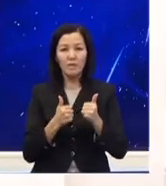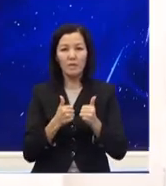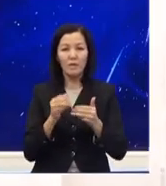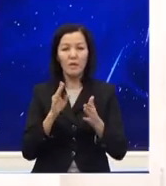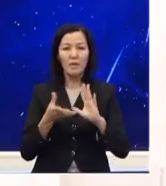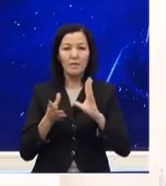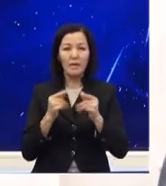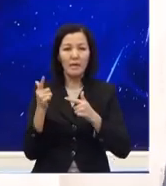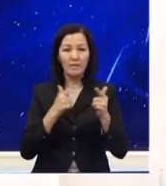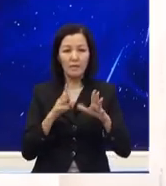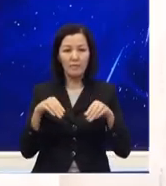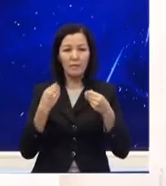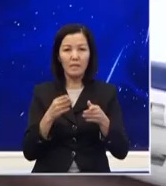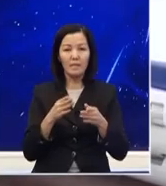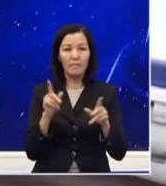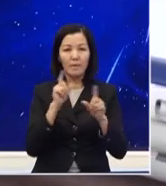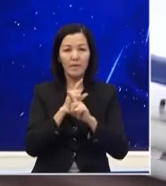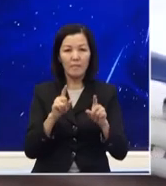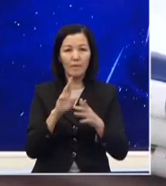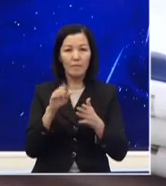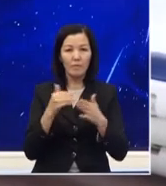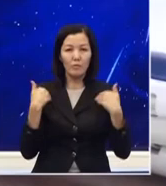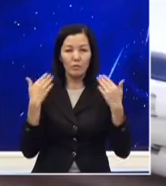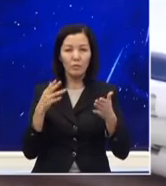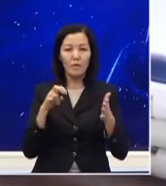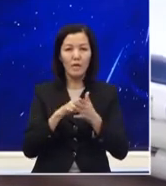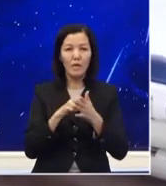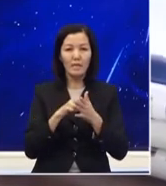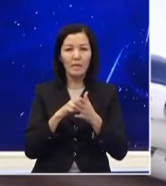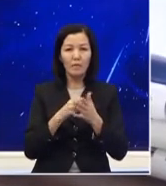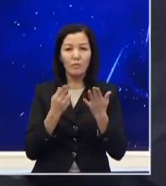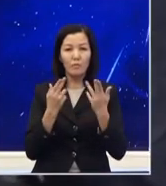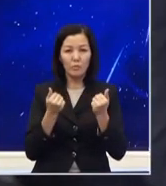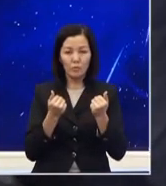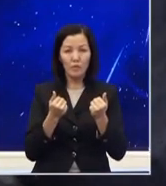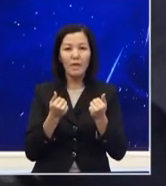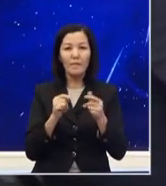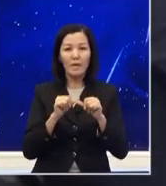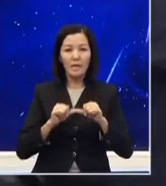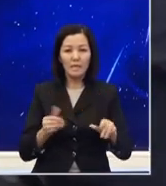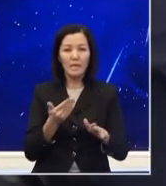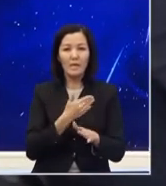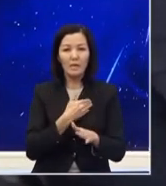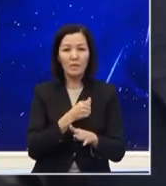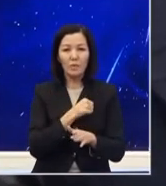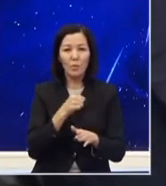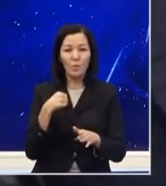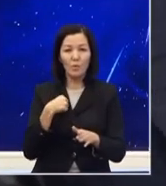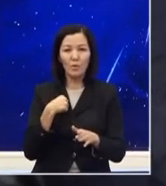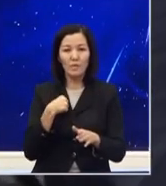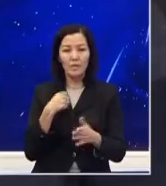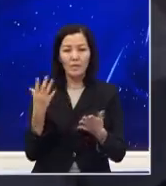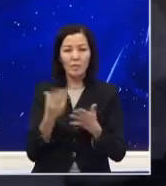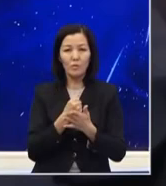өткізіп жатыр. Белгілі бір мекеме басшыларынан ұсыныс хат әкеліп жатса, құба-құп, қазылар алқасы үміткерлердің өз саласында қол